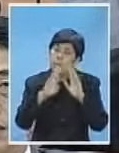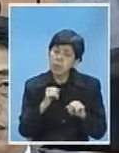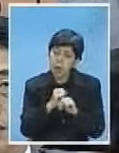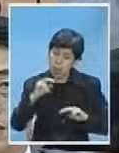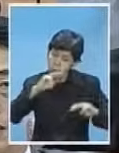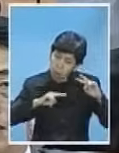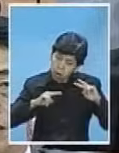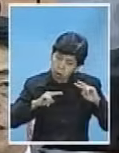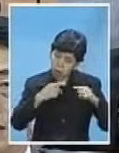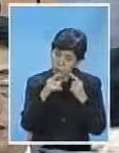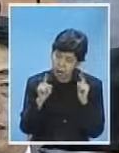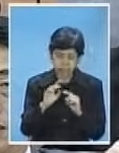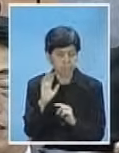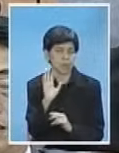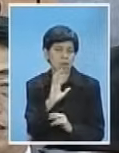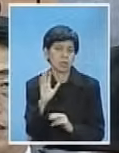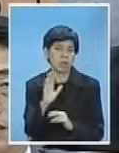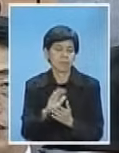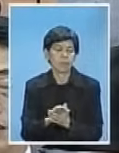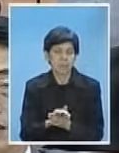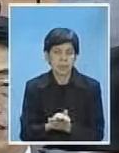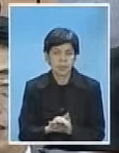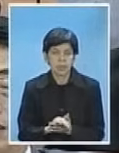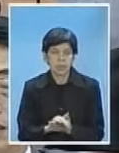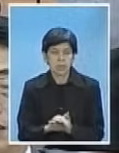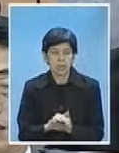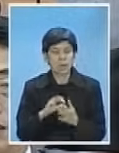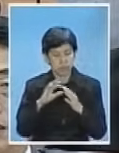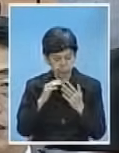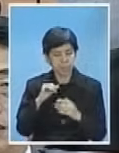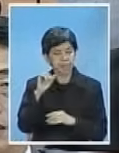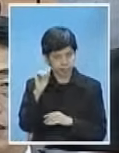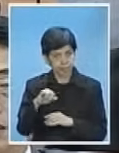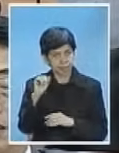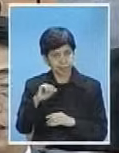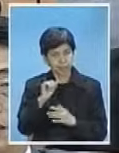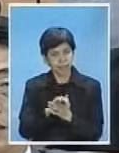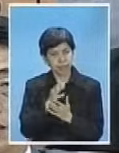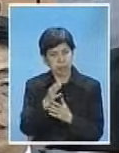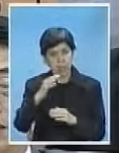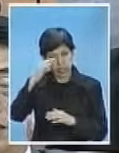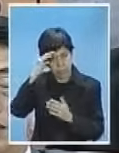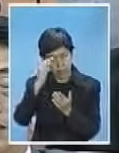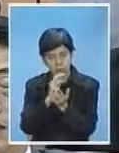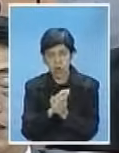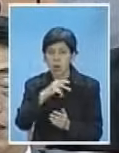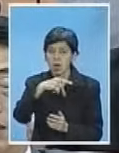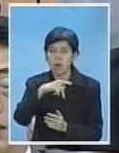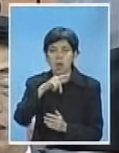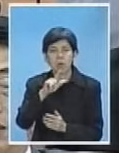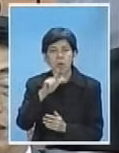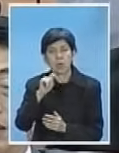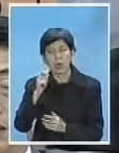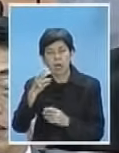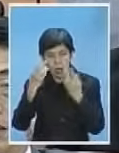การปกครองมันผิดเพราะเป็นความจริงอย่างที่ท่านพลตำรวจเอกโควิดพูดท่านรอง